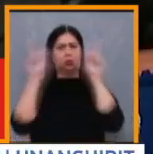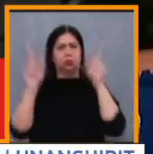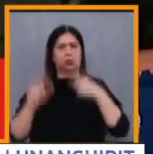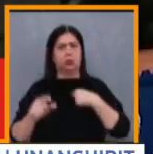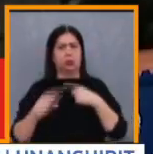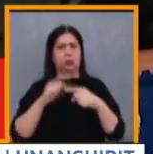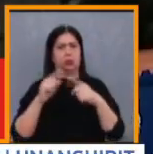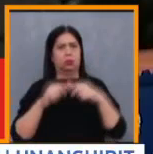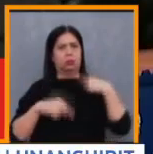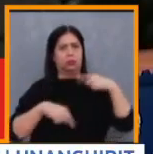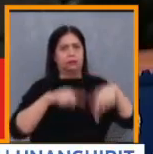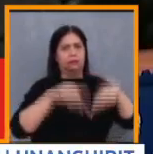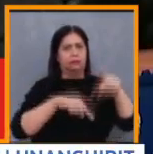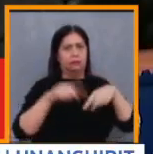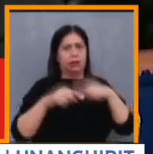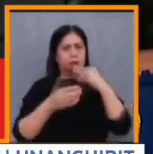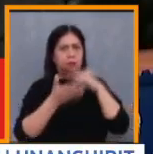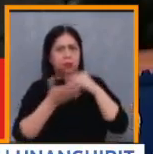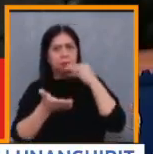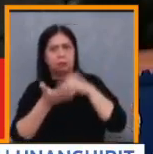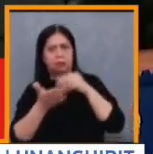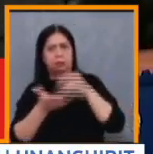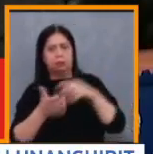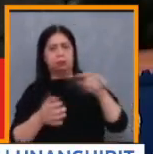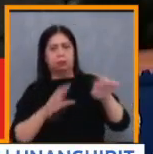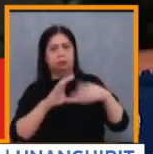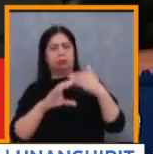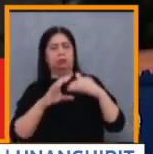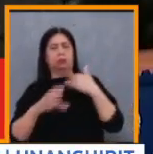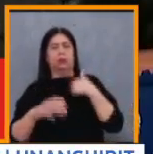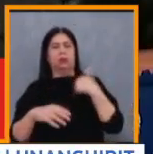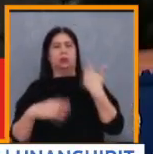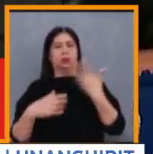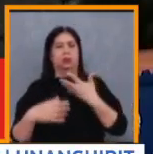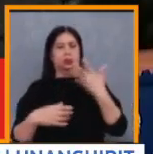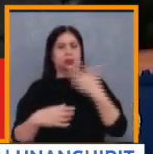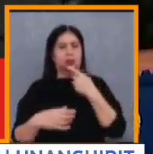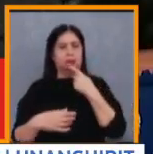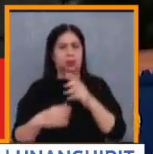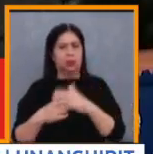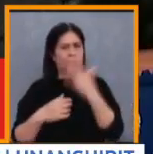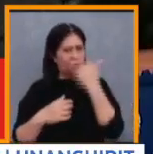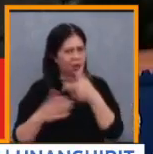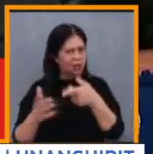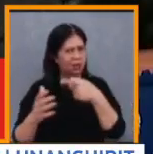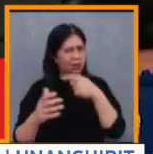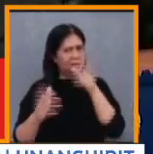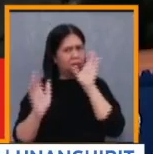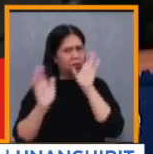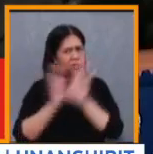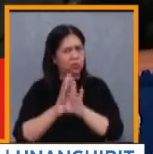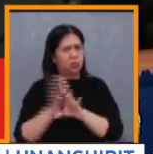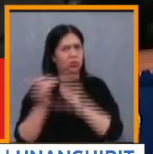ko nagme-message po sa akin na bakit may ganyang picture, may ganyang video.